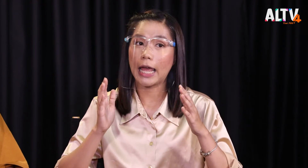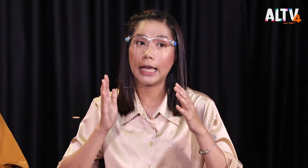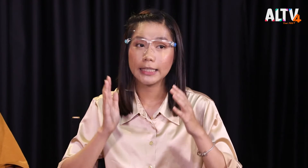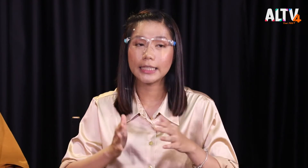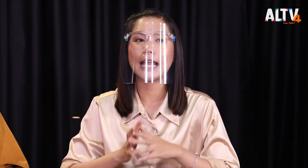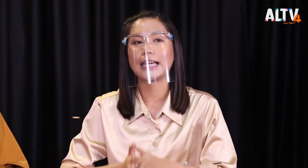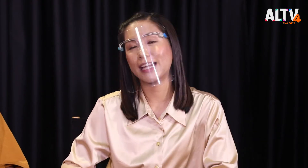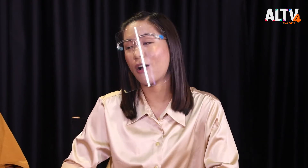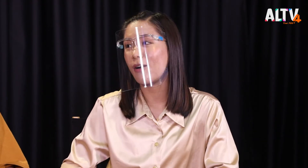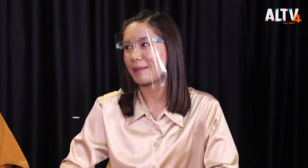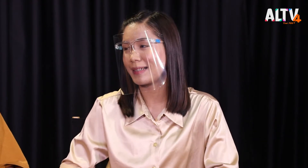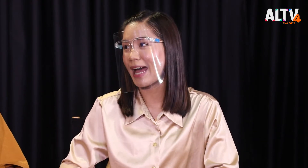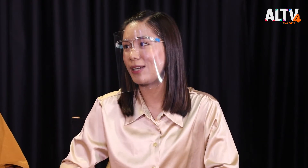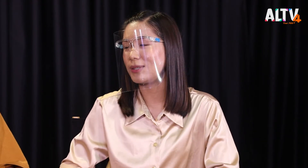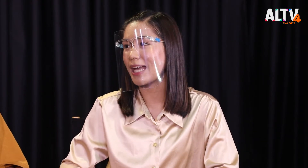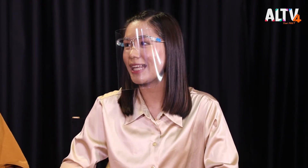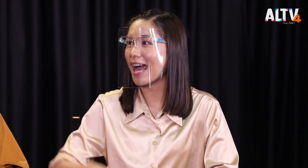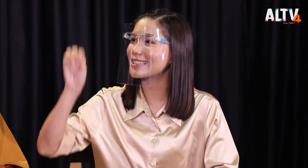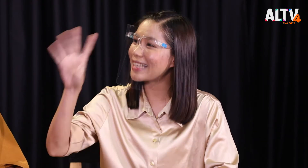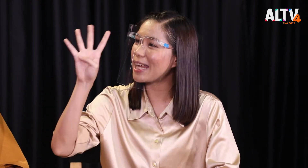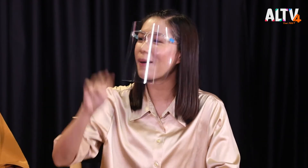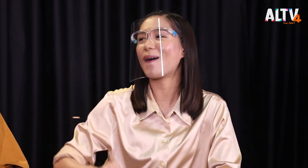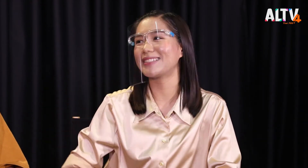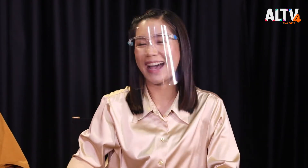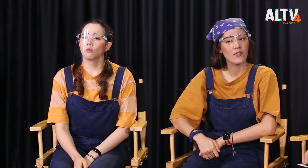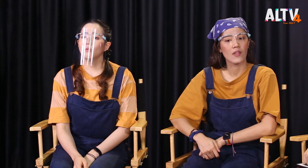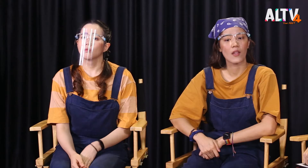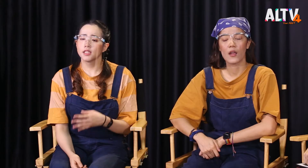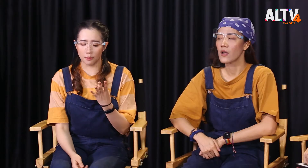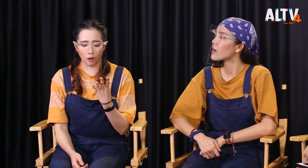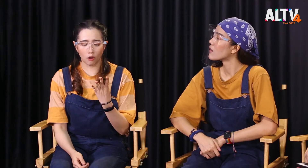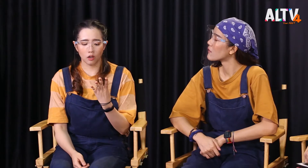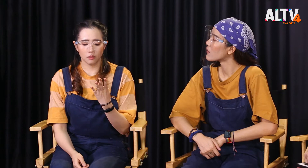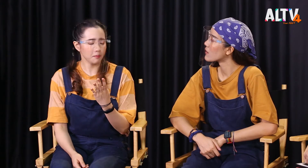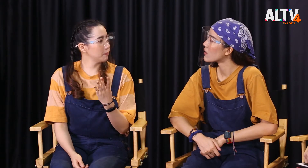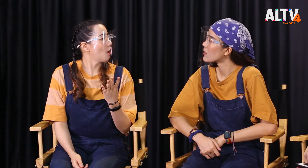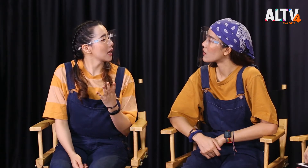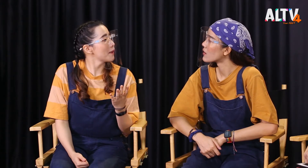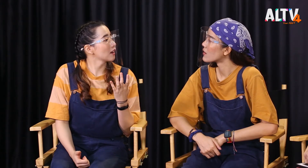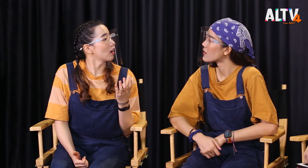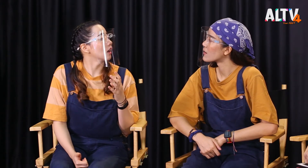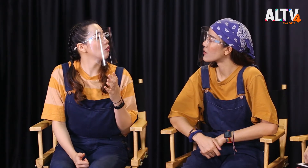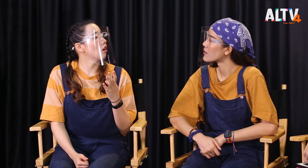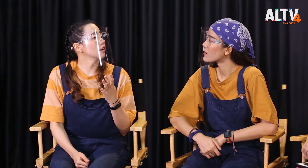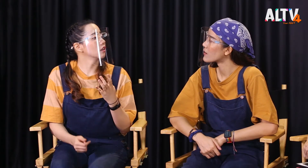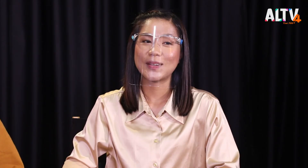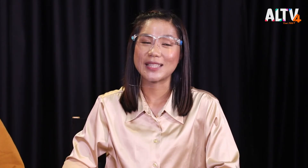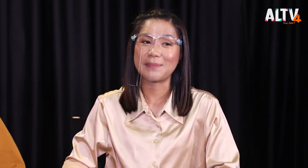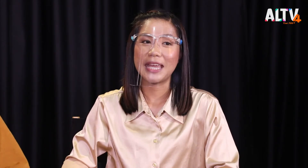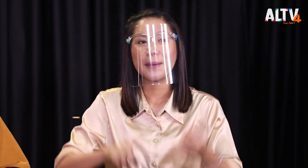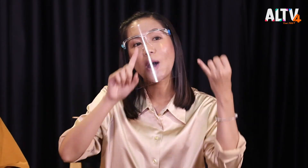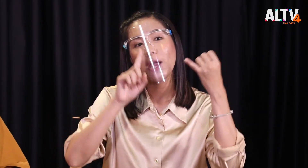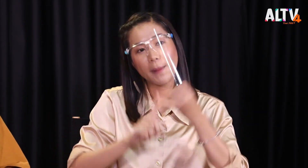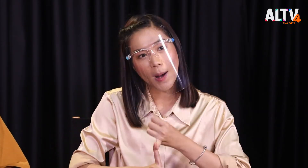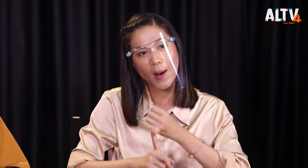ที่เราเนี่ยยึดหลักการออกกำลังกายโดยใช้หลัก4พอจ้ะ 4พอมีพออะไรบ้างเหรอคะครูออน ก็จะ